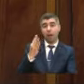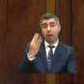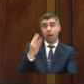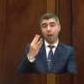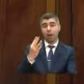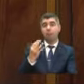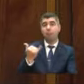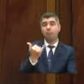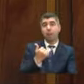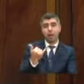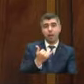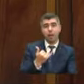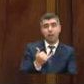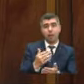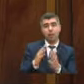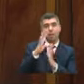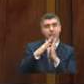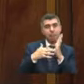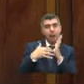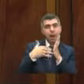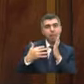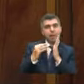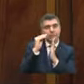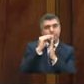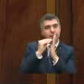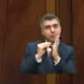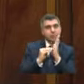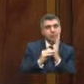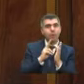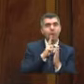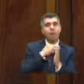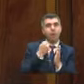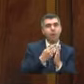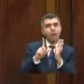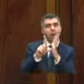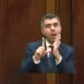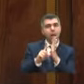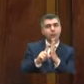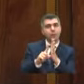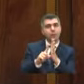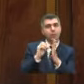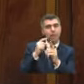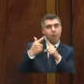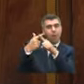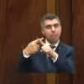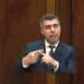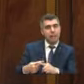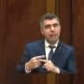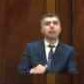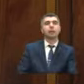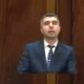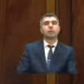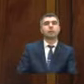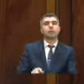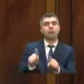الكبرى هي التي ضمناها في الورقة التوجيهية ديال قانون مشروع قانون المالية، وهي التي